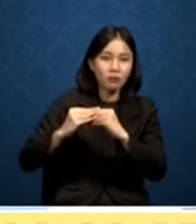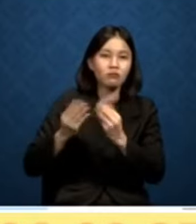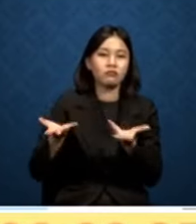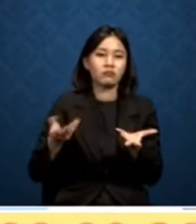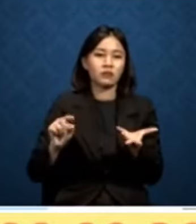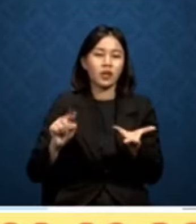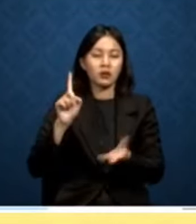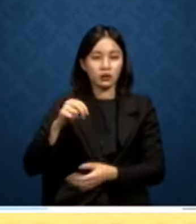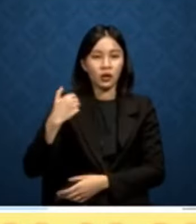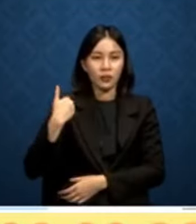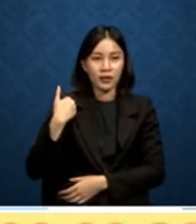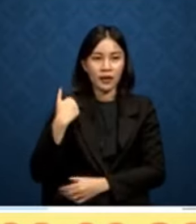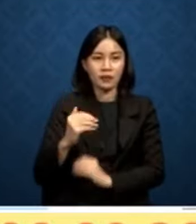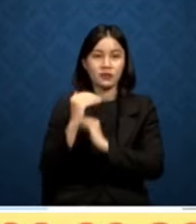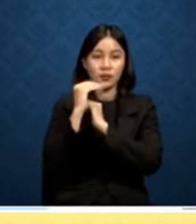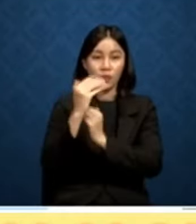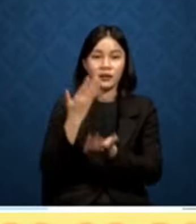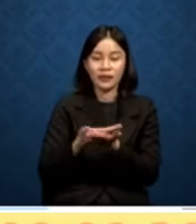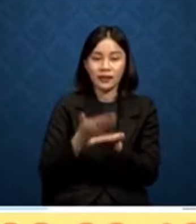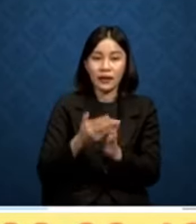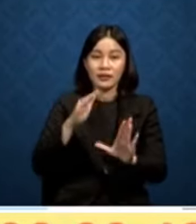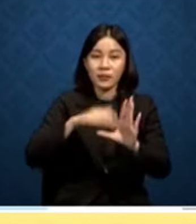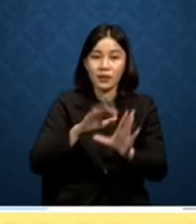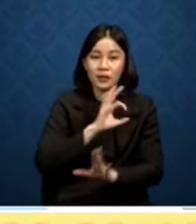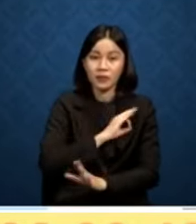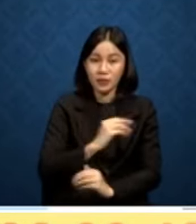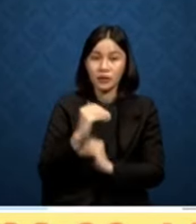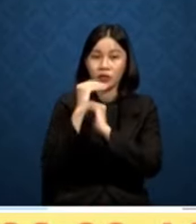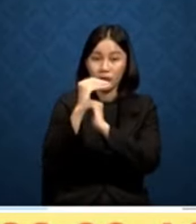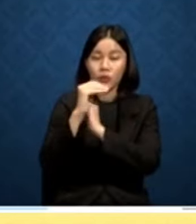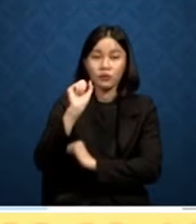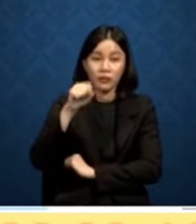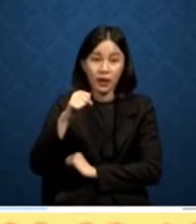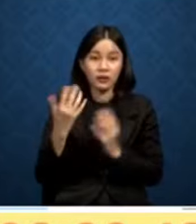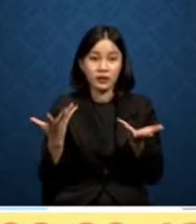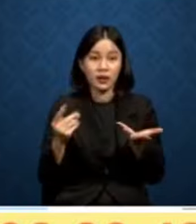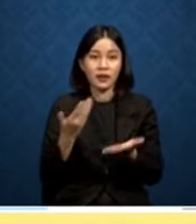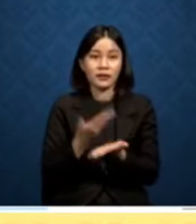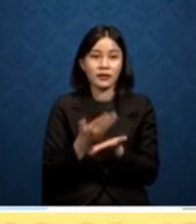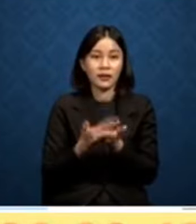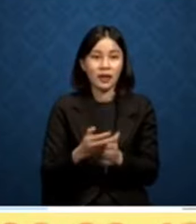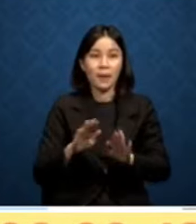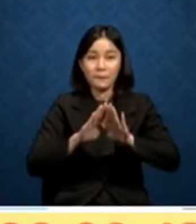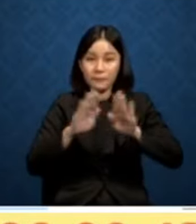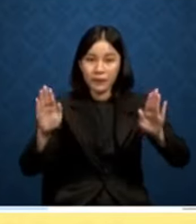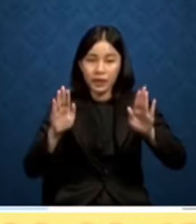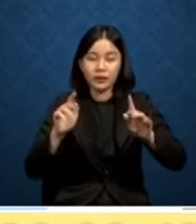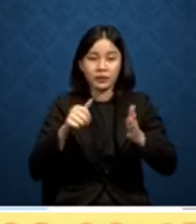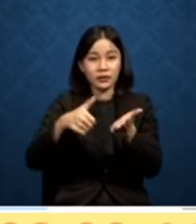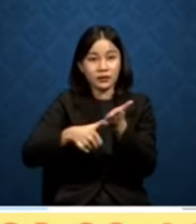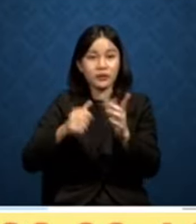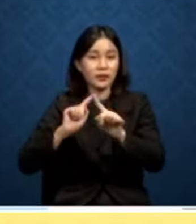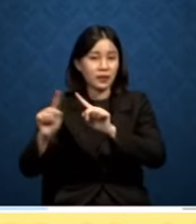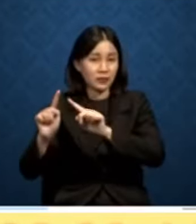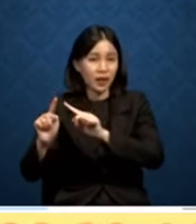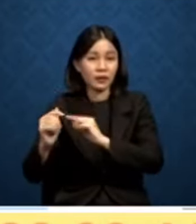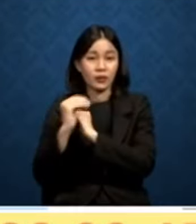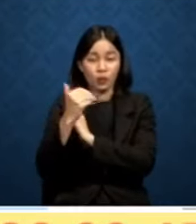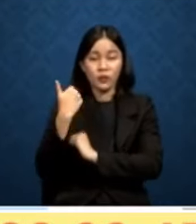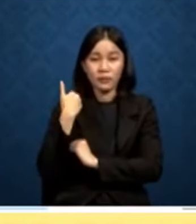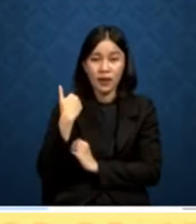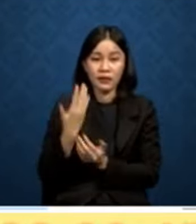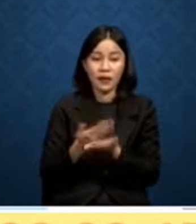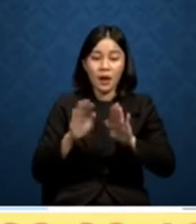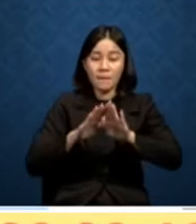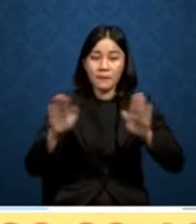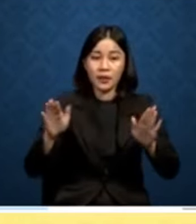จำกดค่า SmartChicหมหรอว่าจำกดวงเงินการเปิดบนไหมว่าจะเปิดบนได้